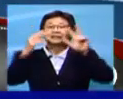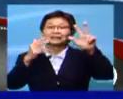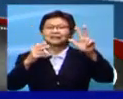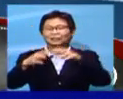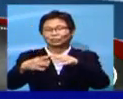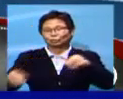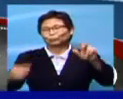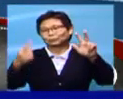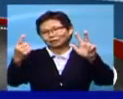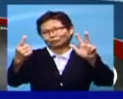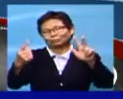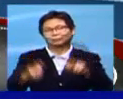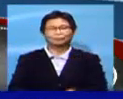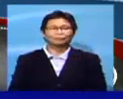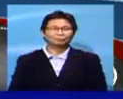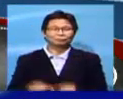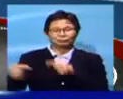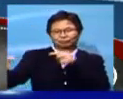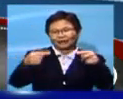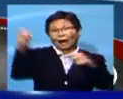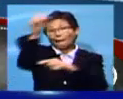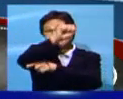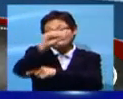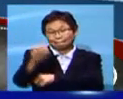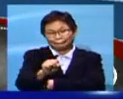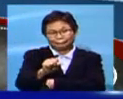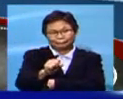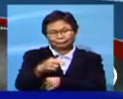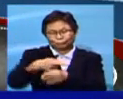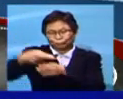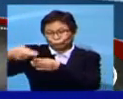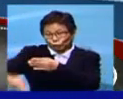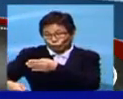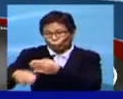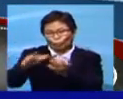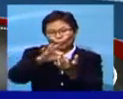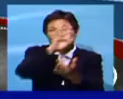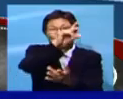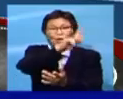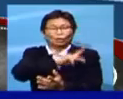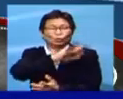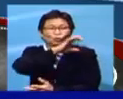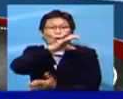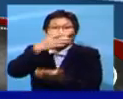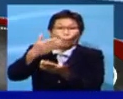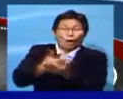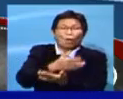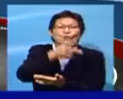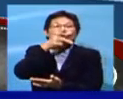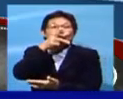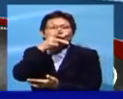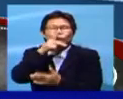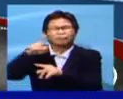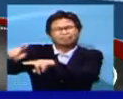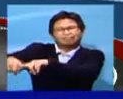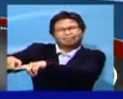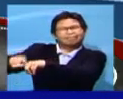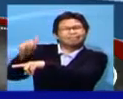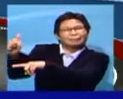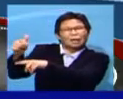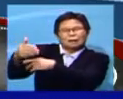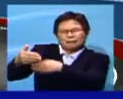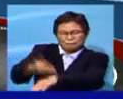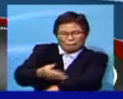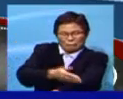S perkembangan Liga Super keputusan untuk memilih Ketua jurulatih baru Kedah bergantung kepada